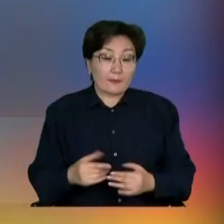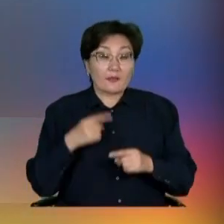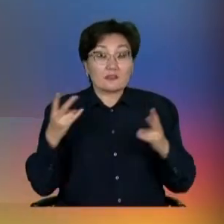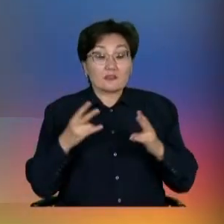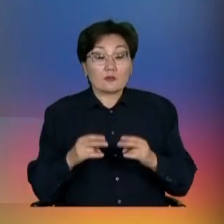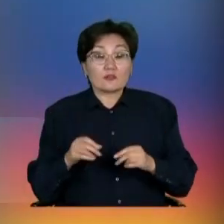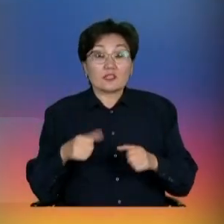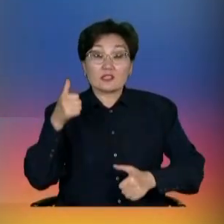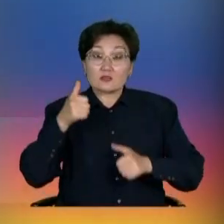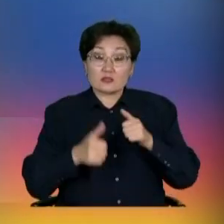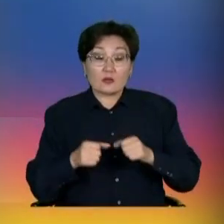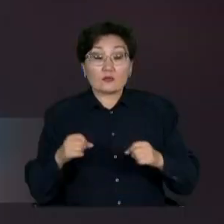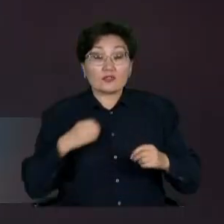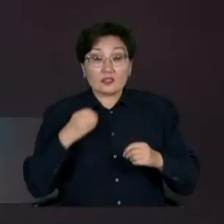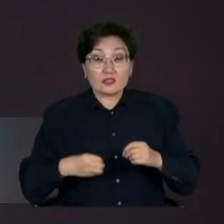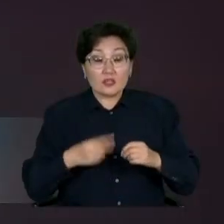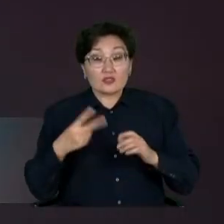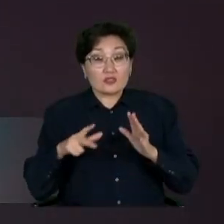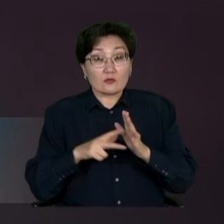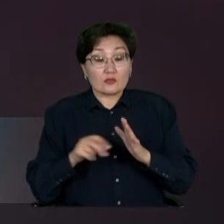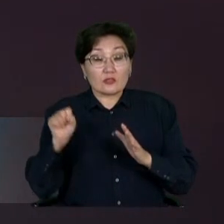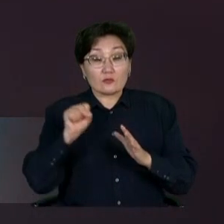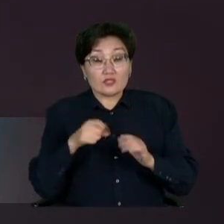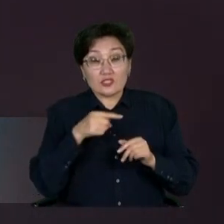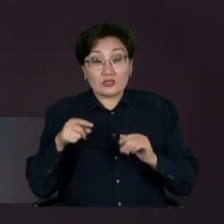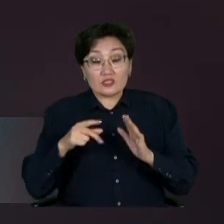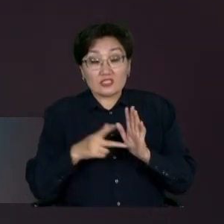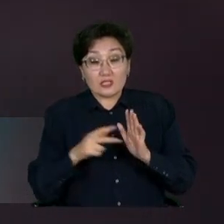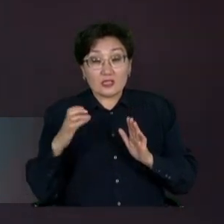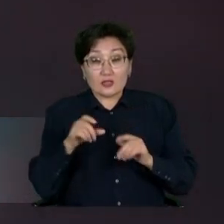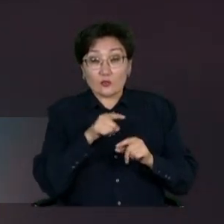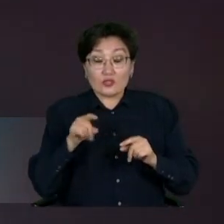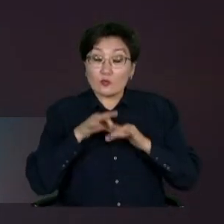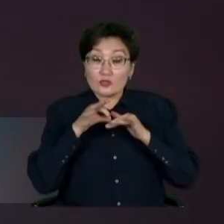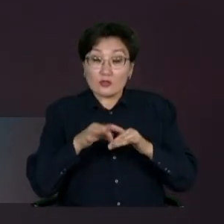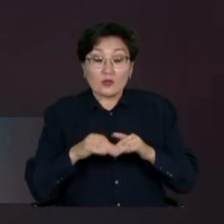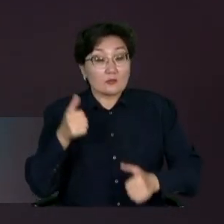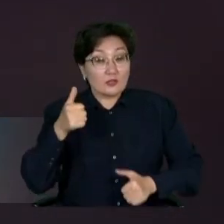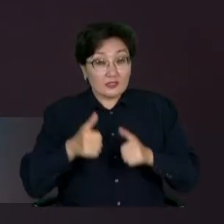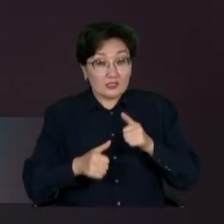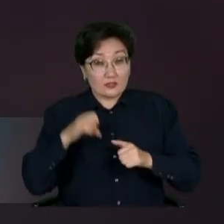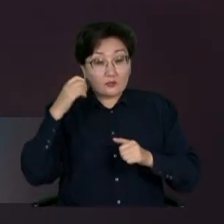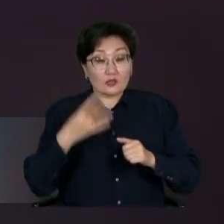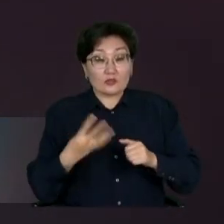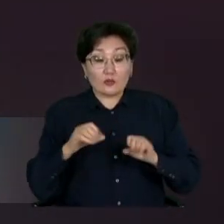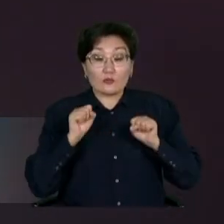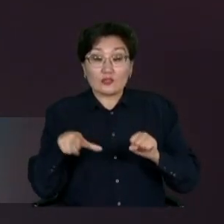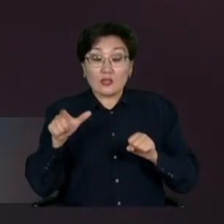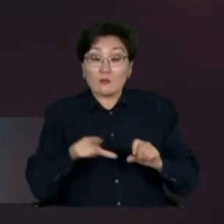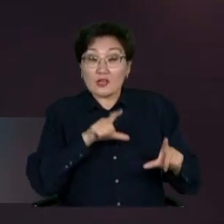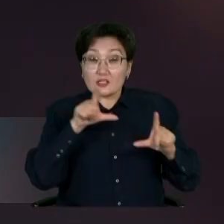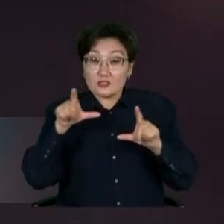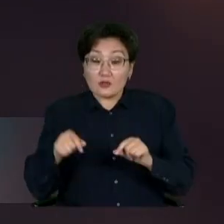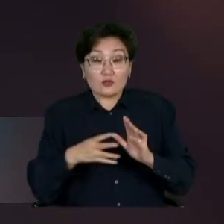кетейік, байрақты бәсеке Парижде 28 тамыз бен 8 қыркүйек аралығында өтті. Дүбірлі додада 44 спортшымыз бақ сынап,